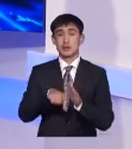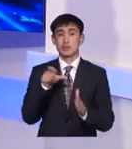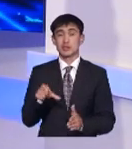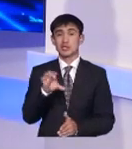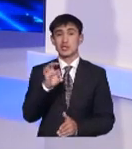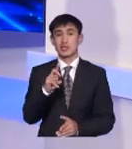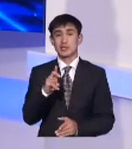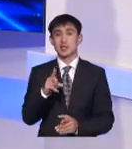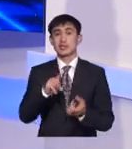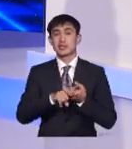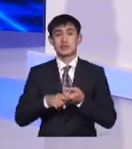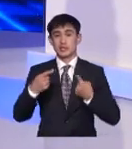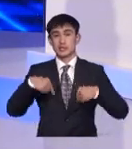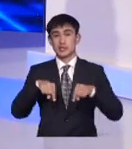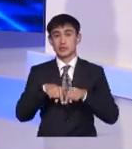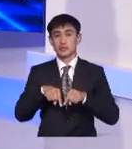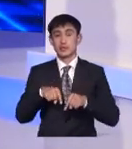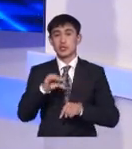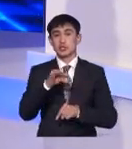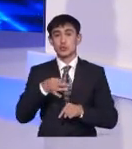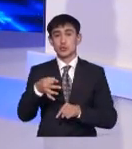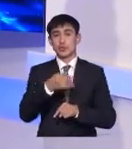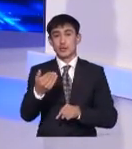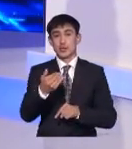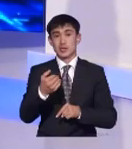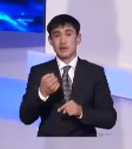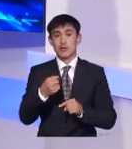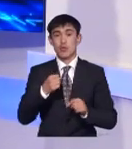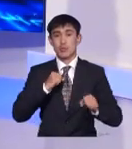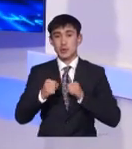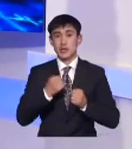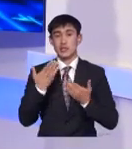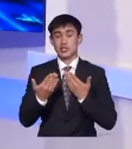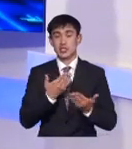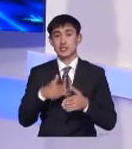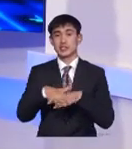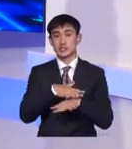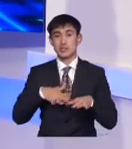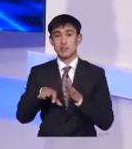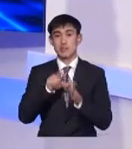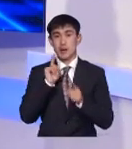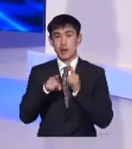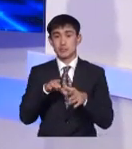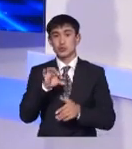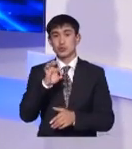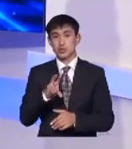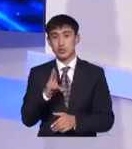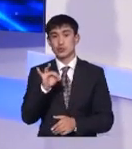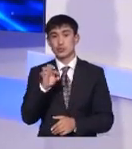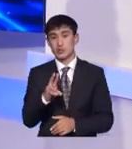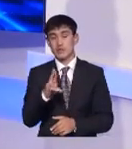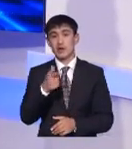Депутаты Сената на связи с общественностью ЖТСУ. В рамках укрепления отношений с населением парламентарии